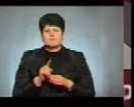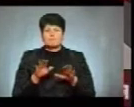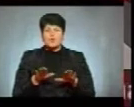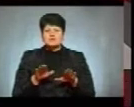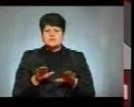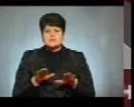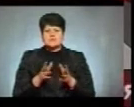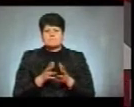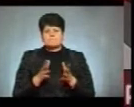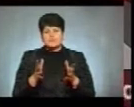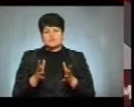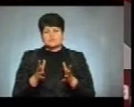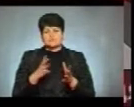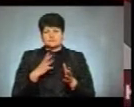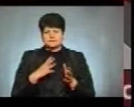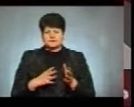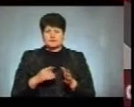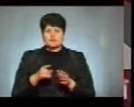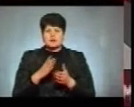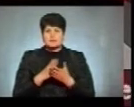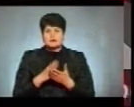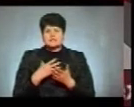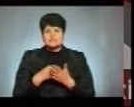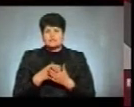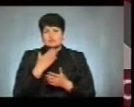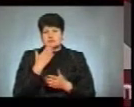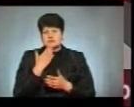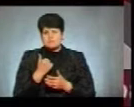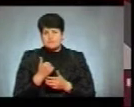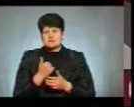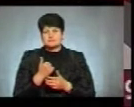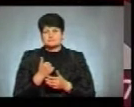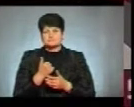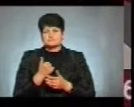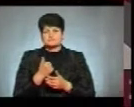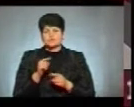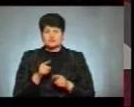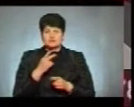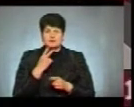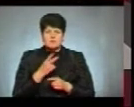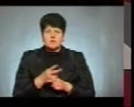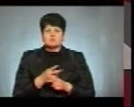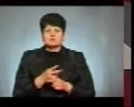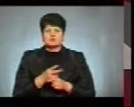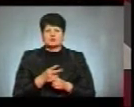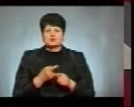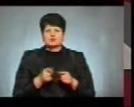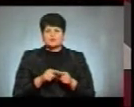позиція, вона більш стійка. І вона має таких своїх симпатій. То тут ми бачимо от, власне,